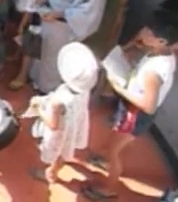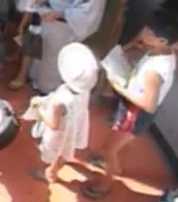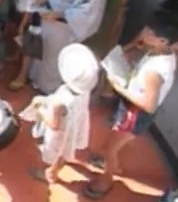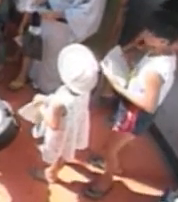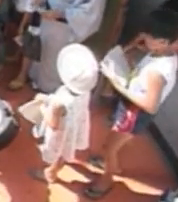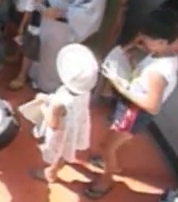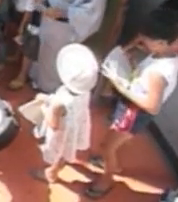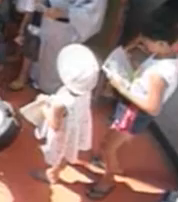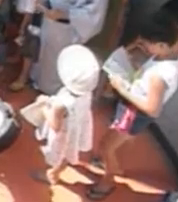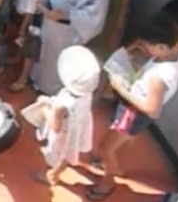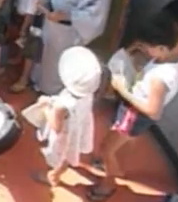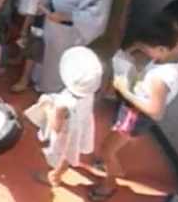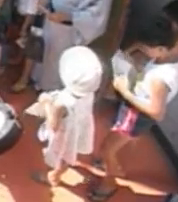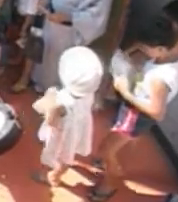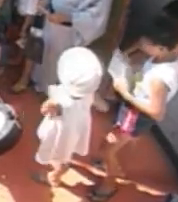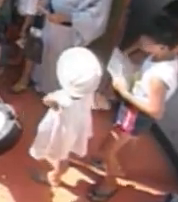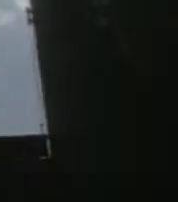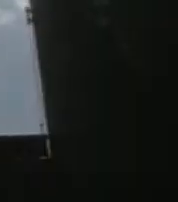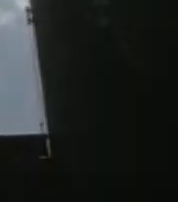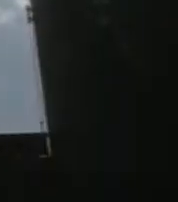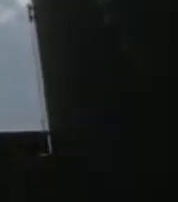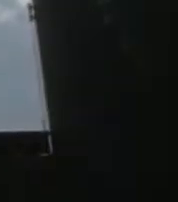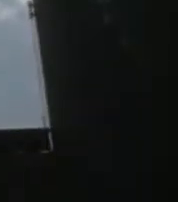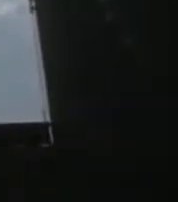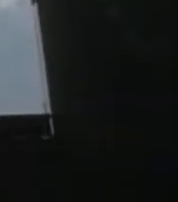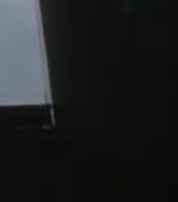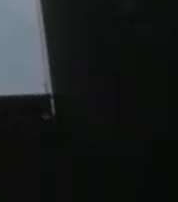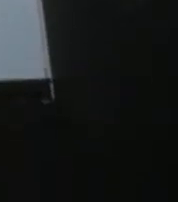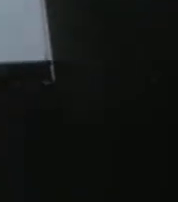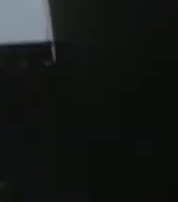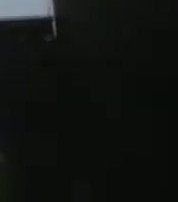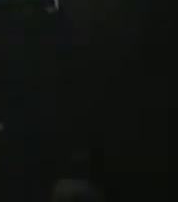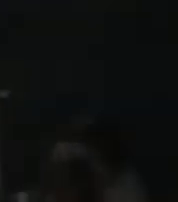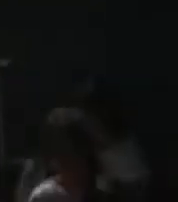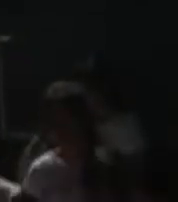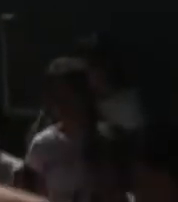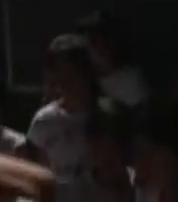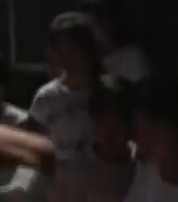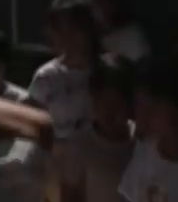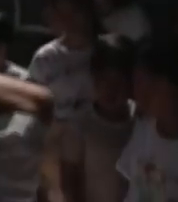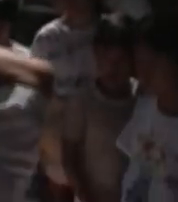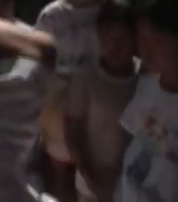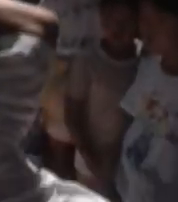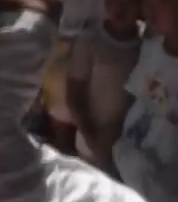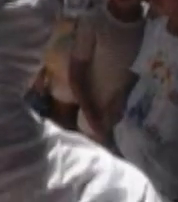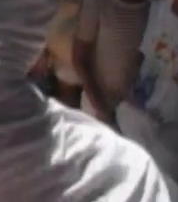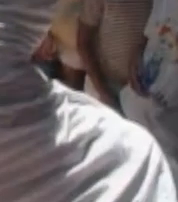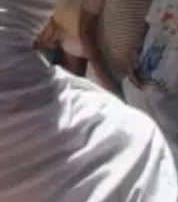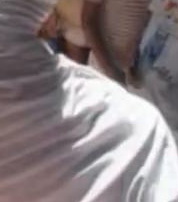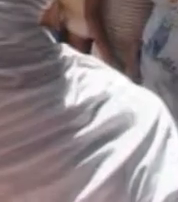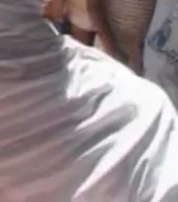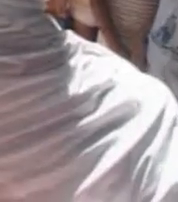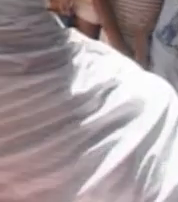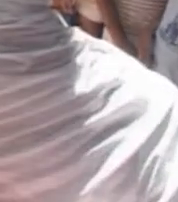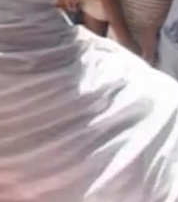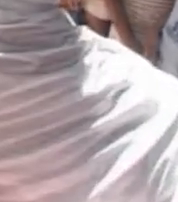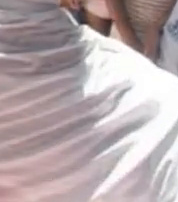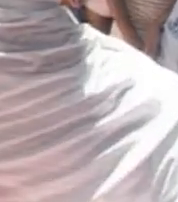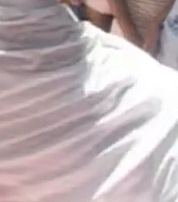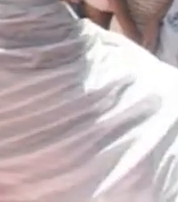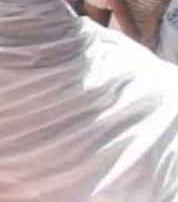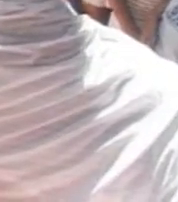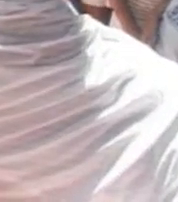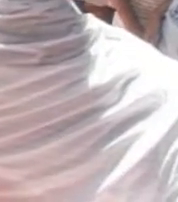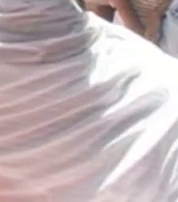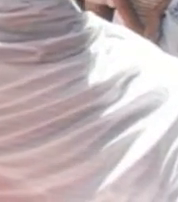地球上全部氷になっちゃうんですよ。 真っ赤に見えるんですけれどもね、赤く太陽の全体が